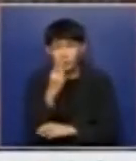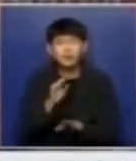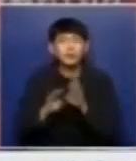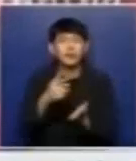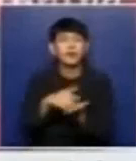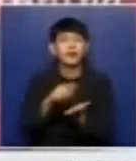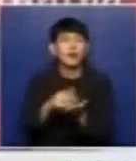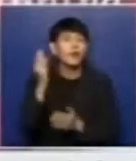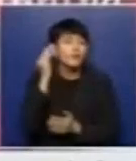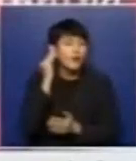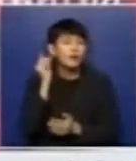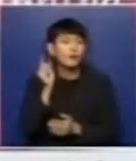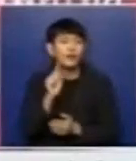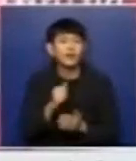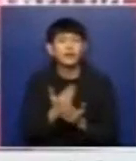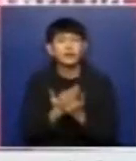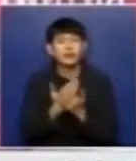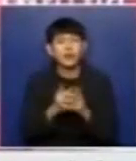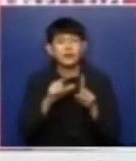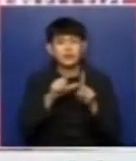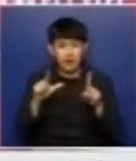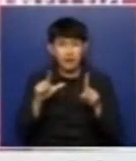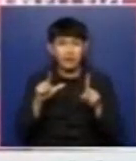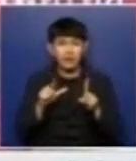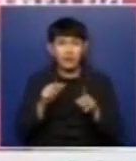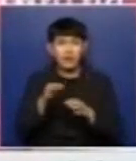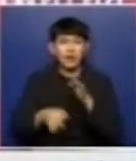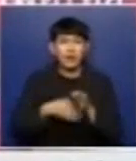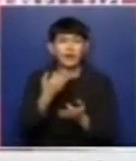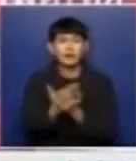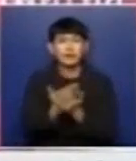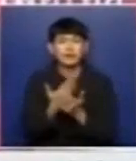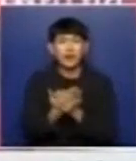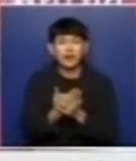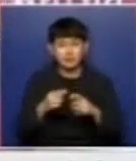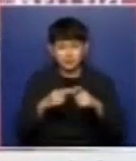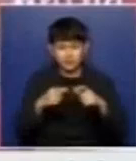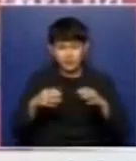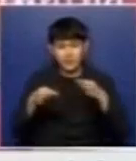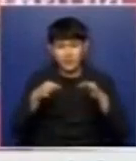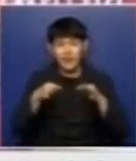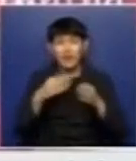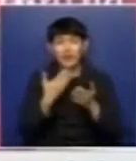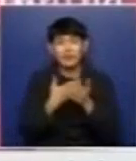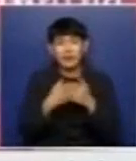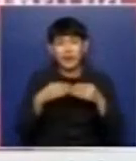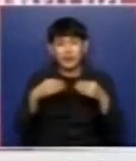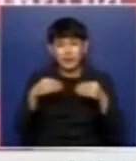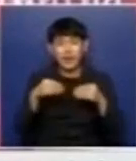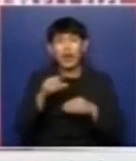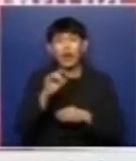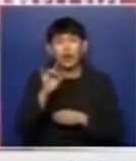องเข้าใจนะครับว่าเงิน1ล้านบาทถ้าแลกแบงค์ร้อยยัดใส่องค์ที่ข้างบ้านเราองค์ข